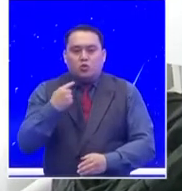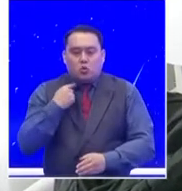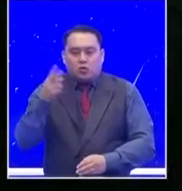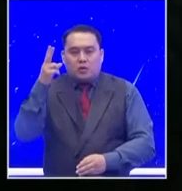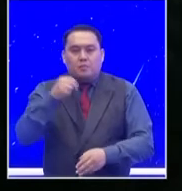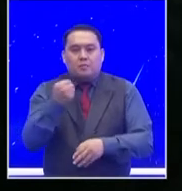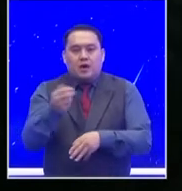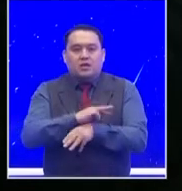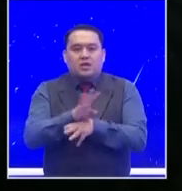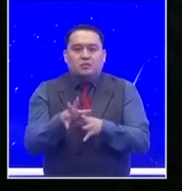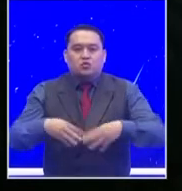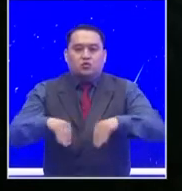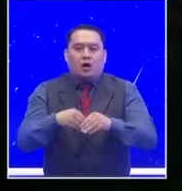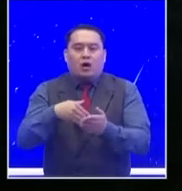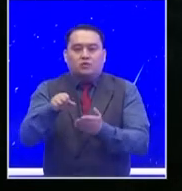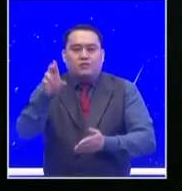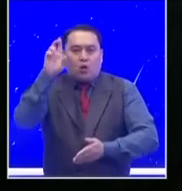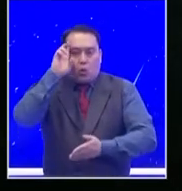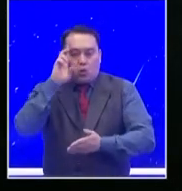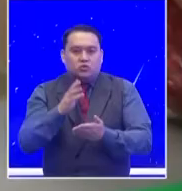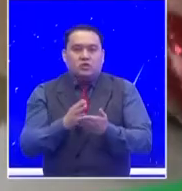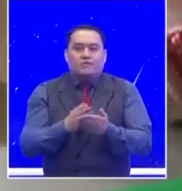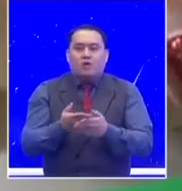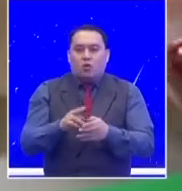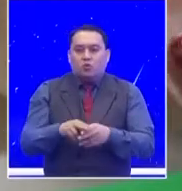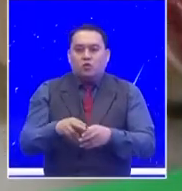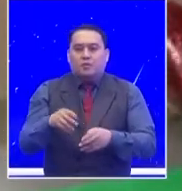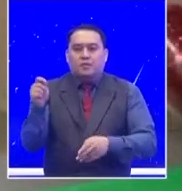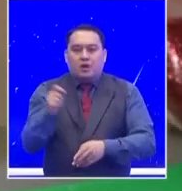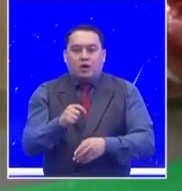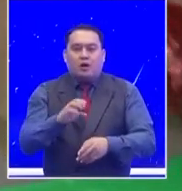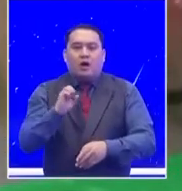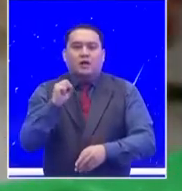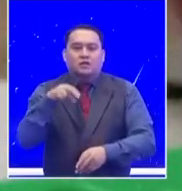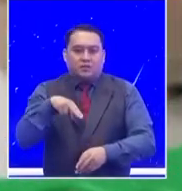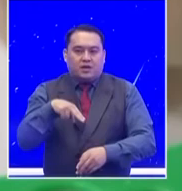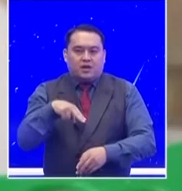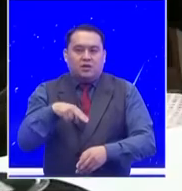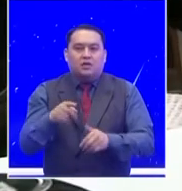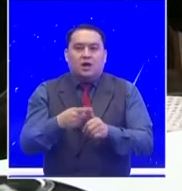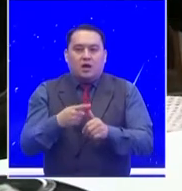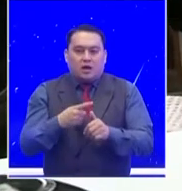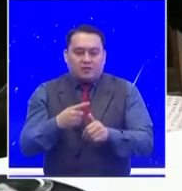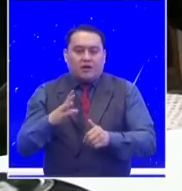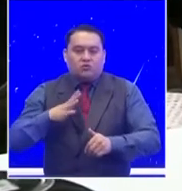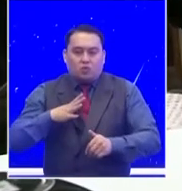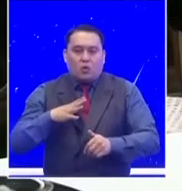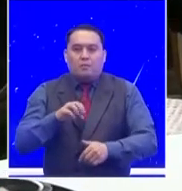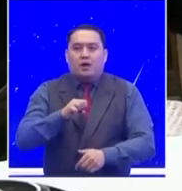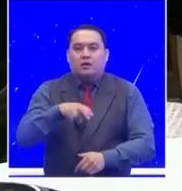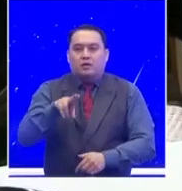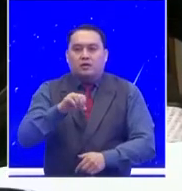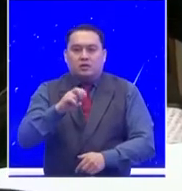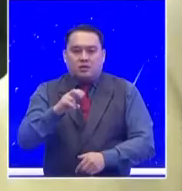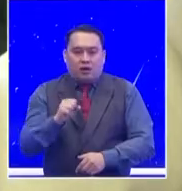числа малоимущих граждан отказываются быть государственными иждивенцами, довольствуясь лишь адресной социальной помощью, называемой АСП. Мадина Умарханова –